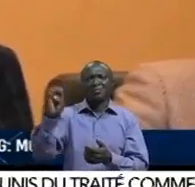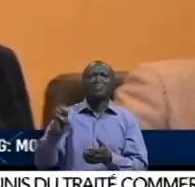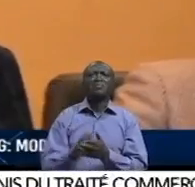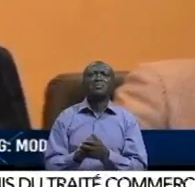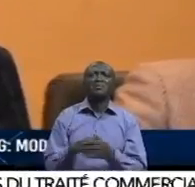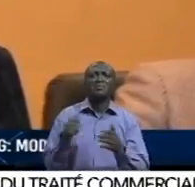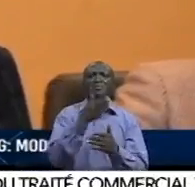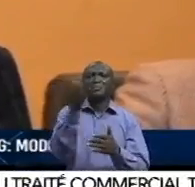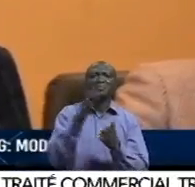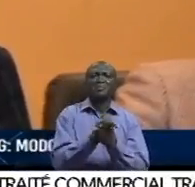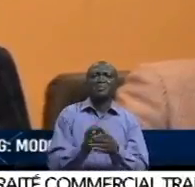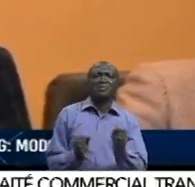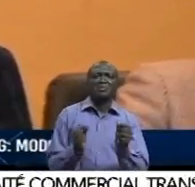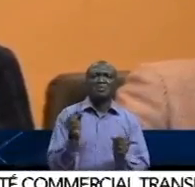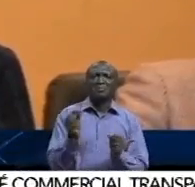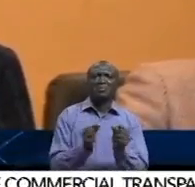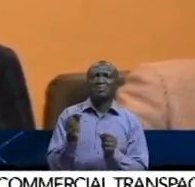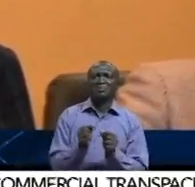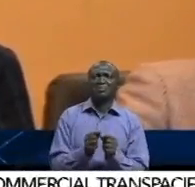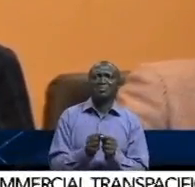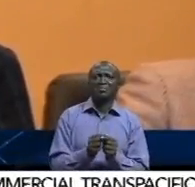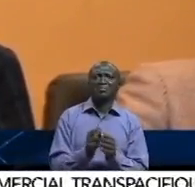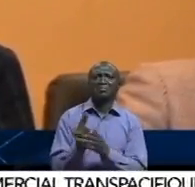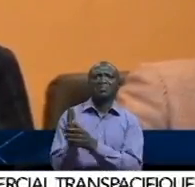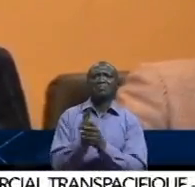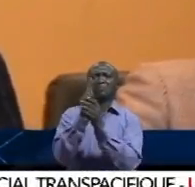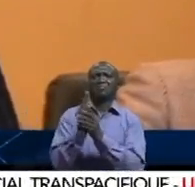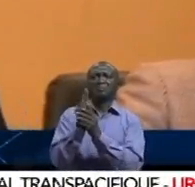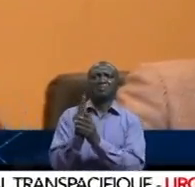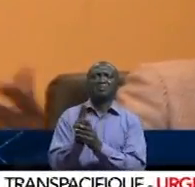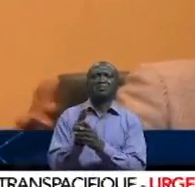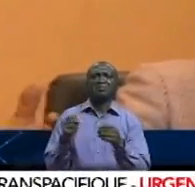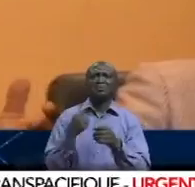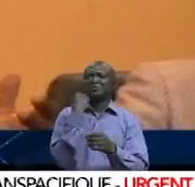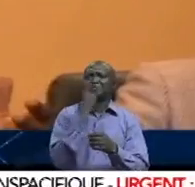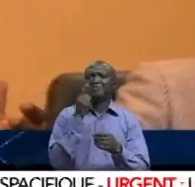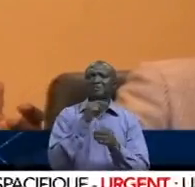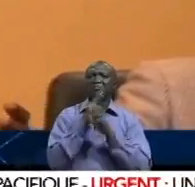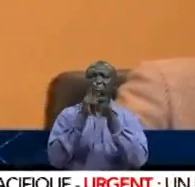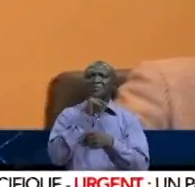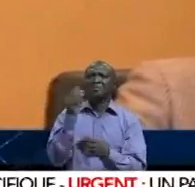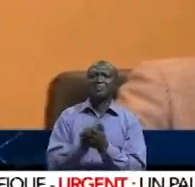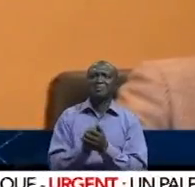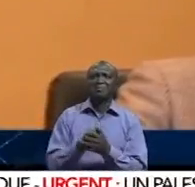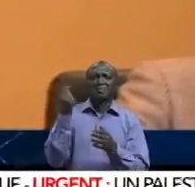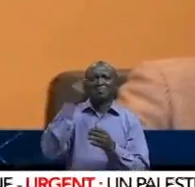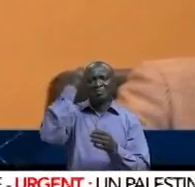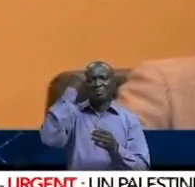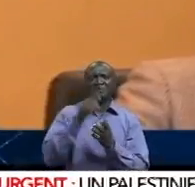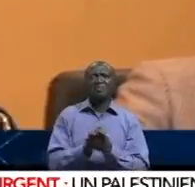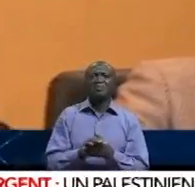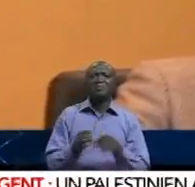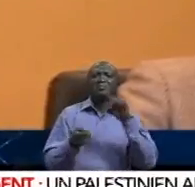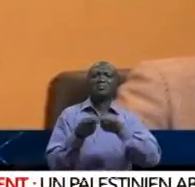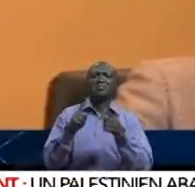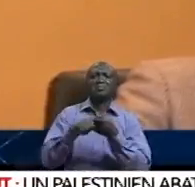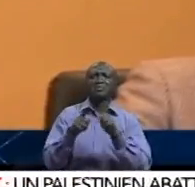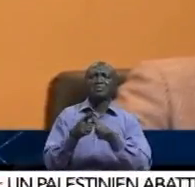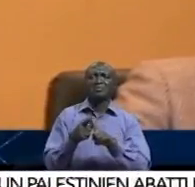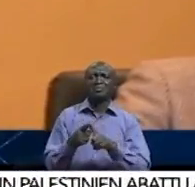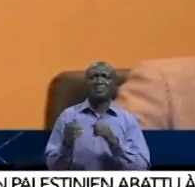qu'il y a une gestion unilatérale n'est-ce pas de cette agence qui ne répond pas à son esprit qui est celle d'une gestion par où les